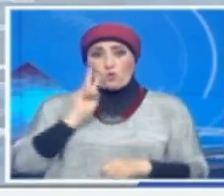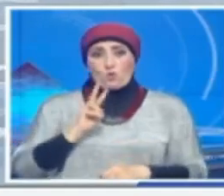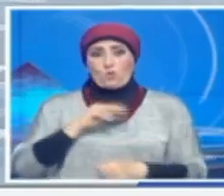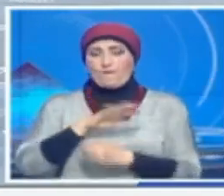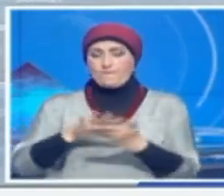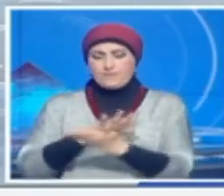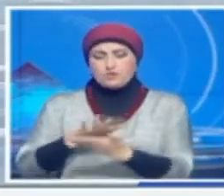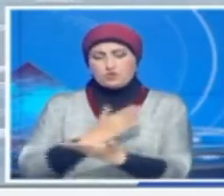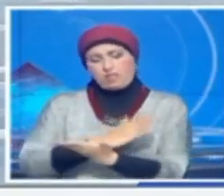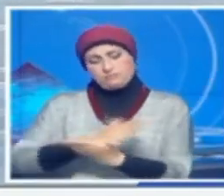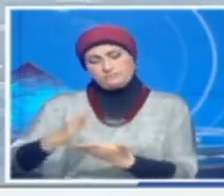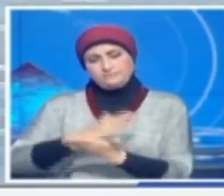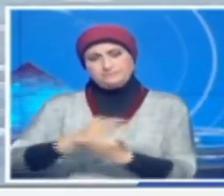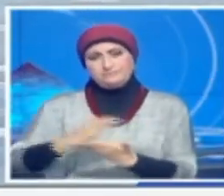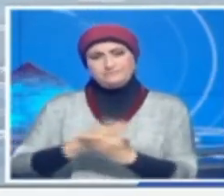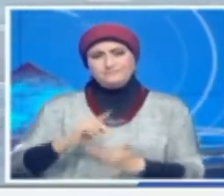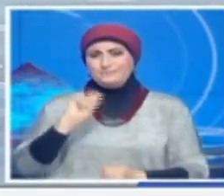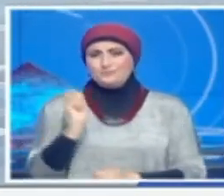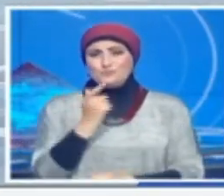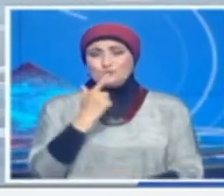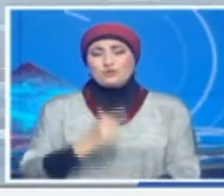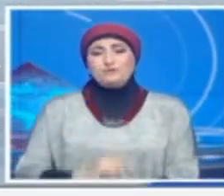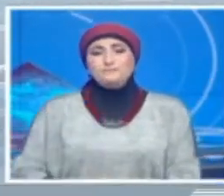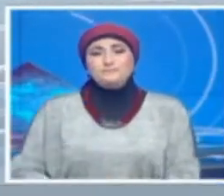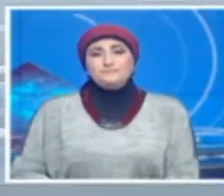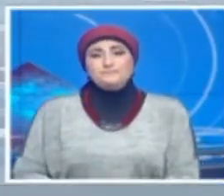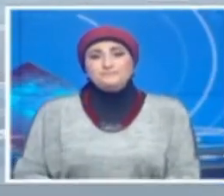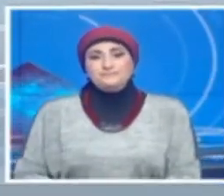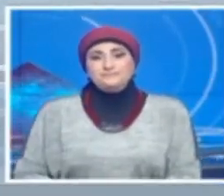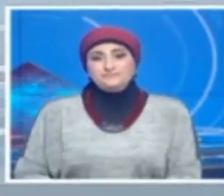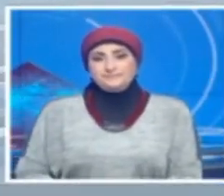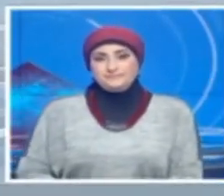يضمن إزالة وحل أي مشكلات.